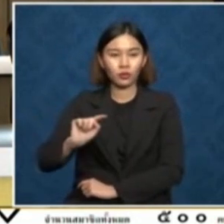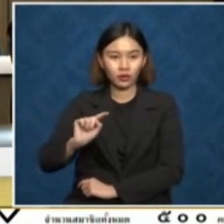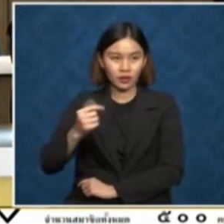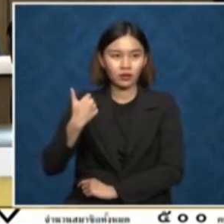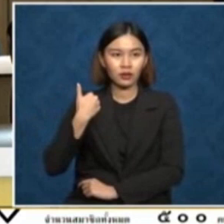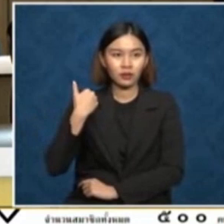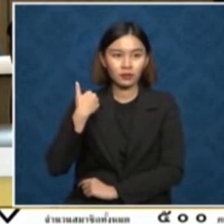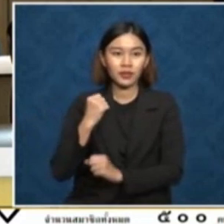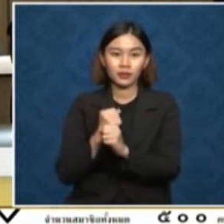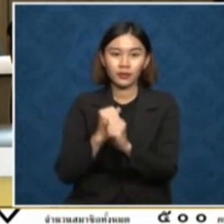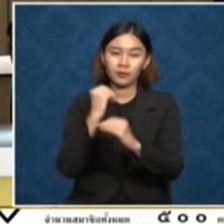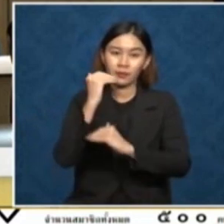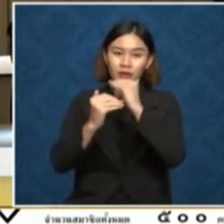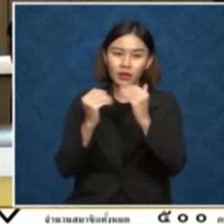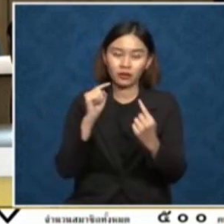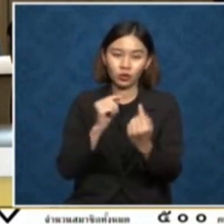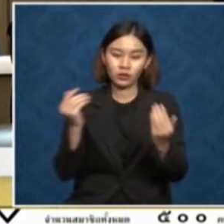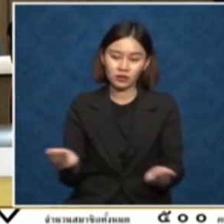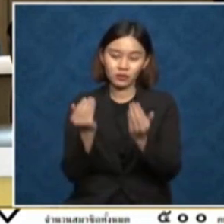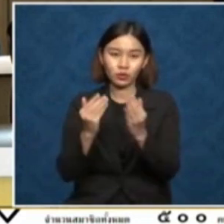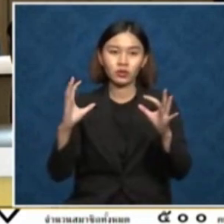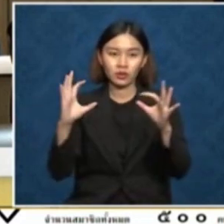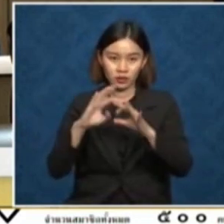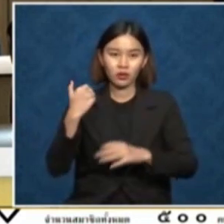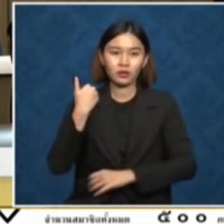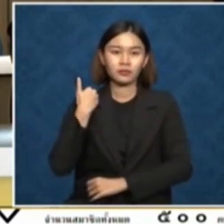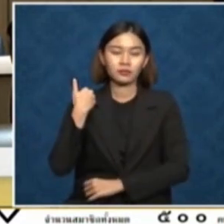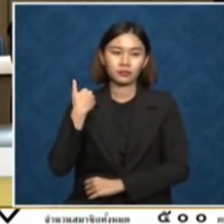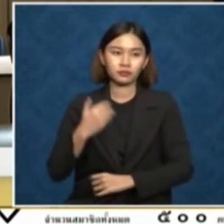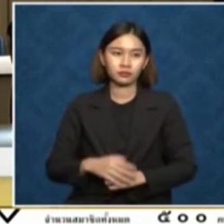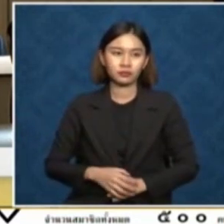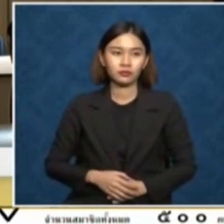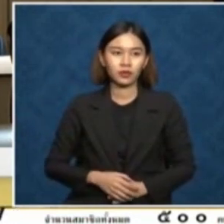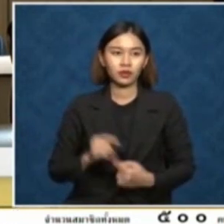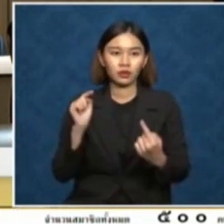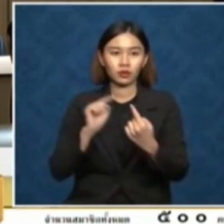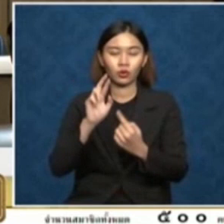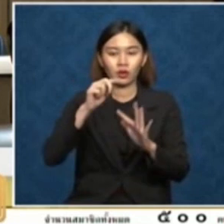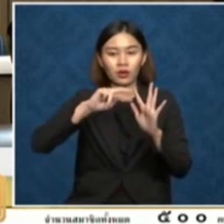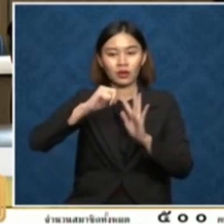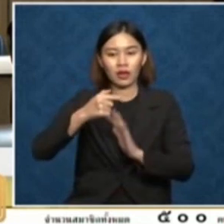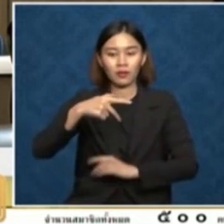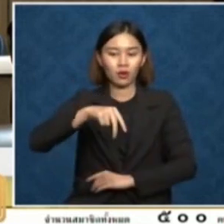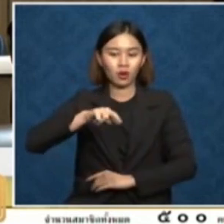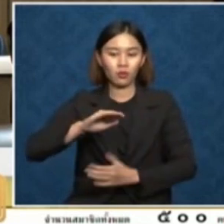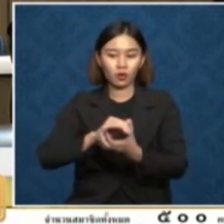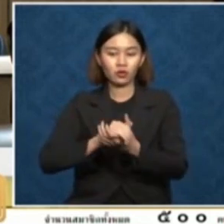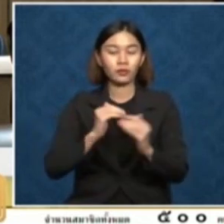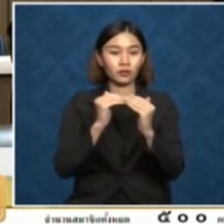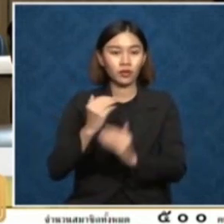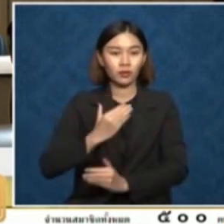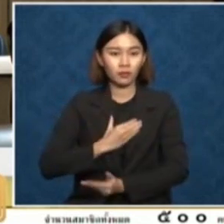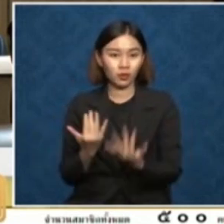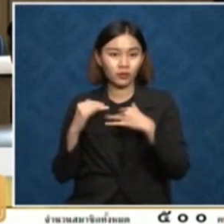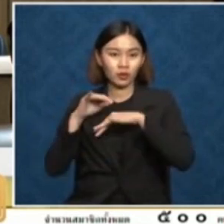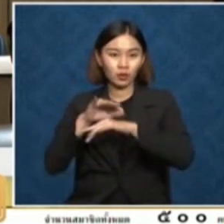ษย์ตามหลักการของรัฐธรรมนูญแห่งราชอาณาจักรไทยซึ่งทางฝ่ายนิติบัญญัติและสภาผู้แทนราษฎรของเราครับ